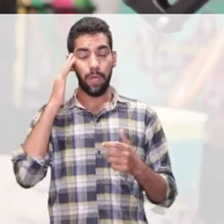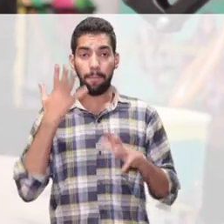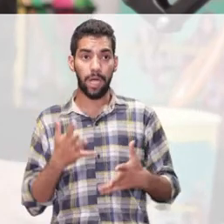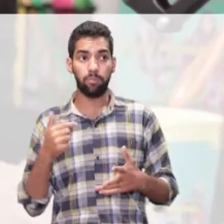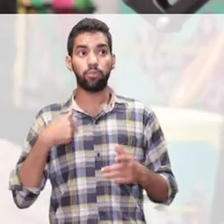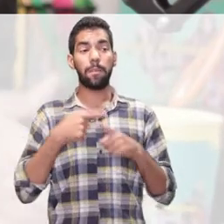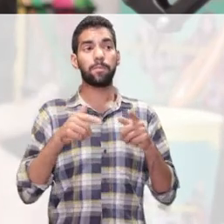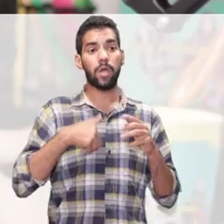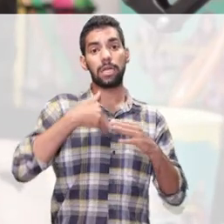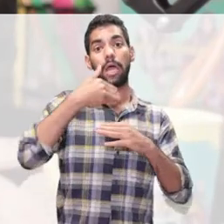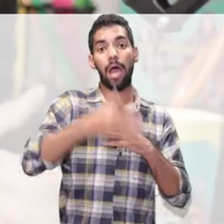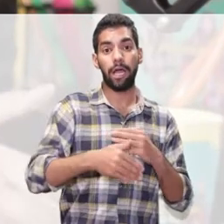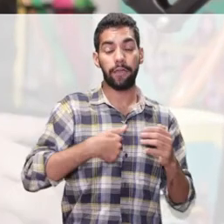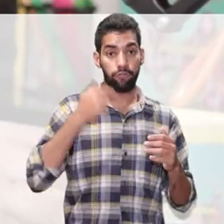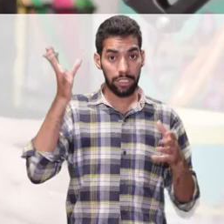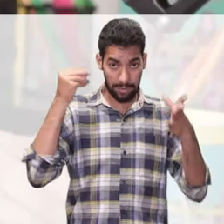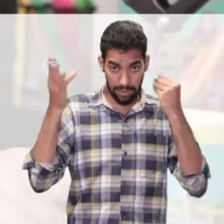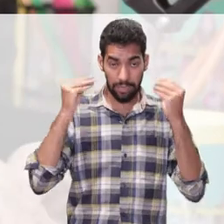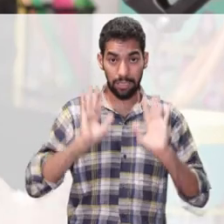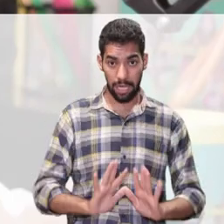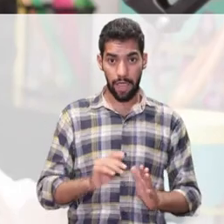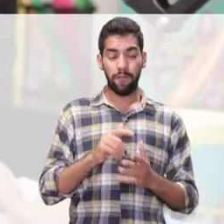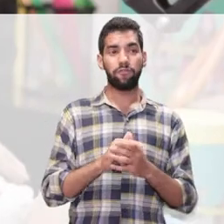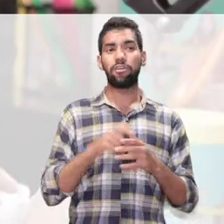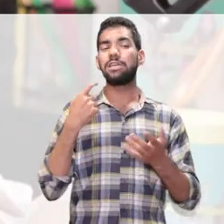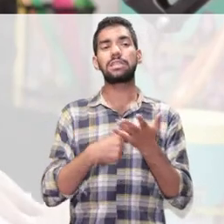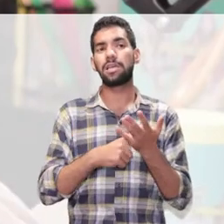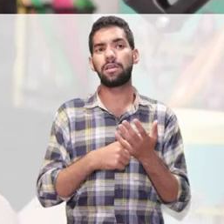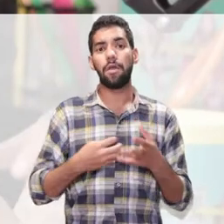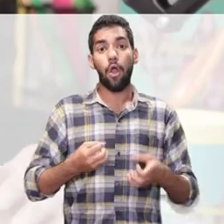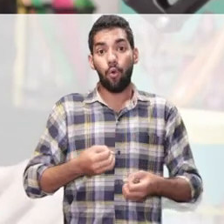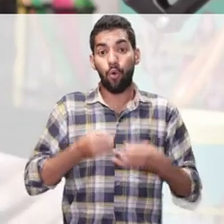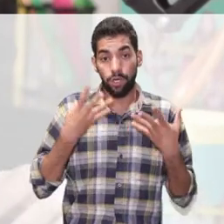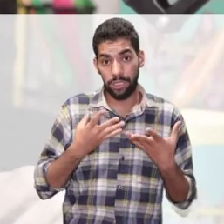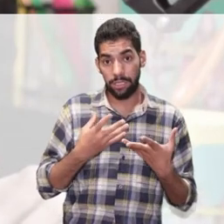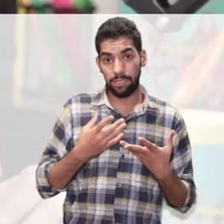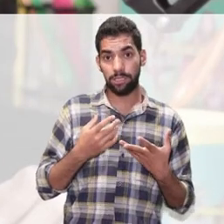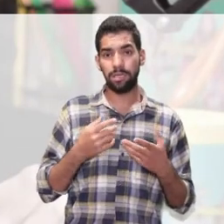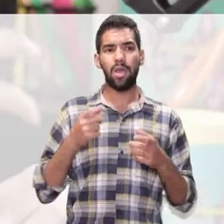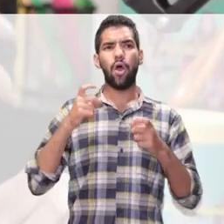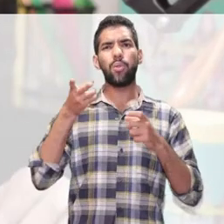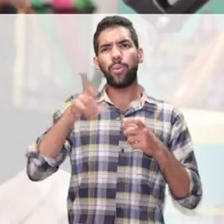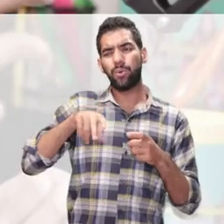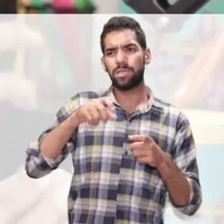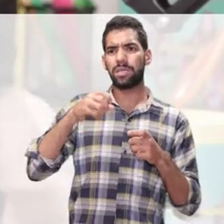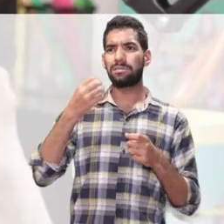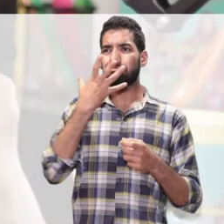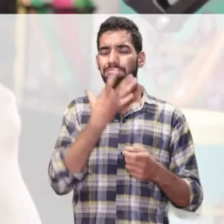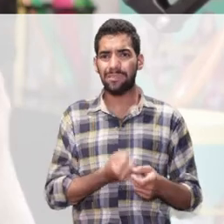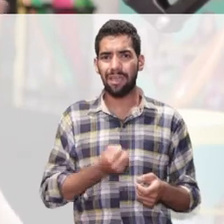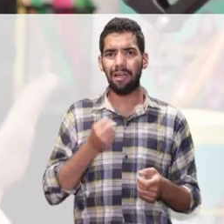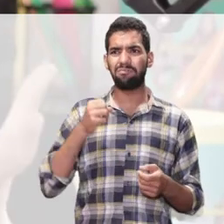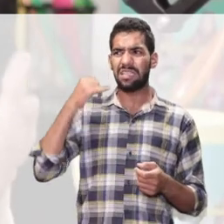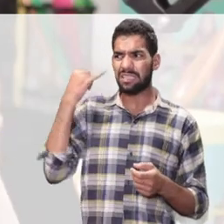कॉकसस इमोशंस आफ इनसिक्योरिटी है अब जैसे हम खुशी के बारे में बात करते हैं लेकिन यह जो इमोशंस एंड ज्वैलर्स